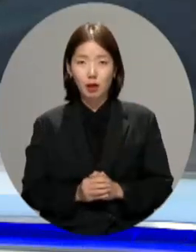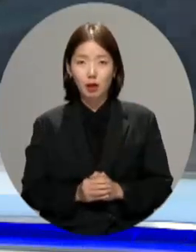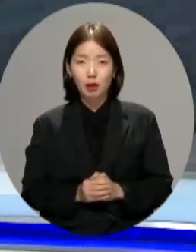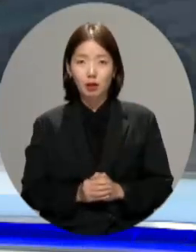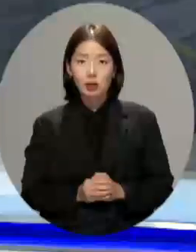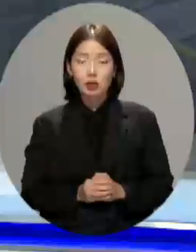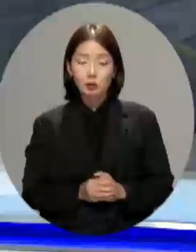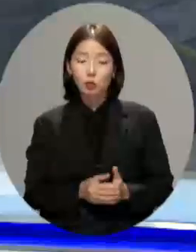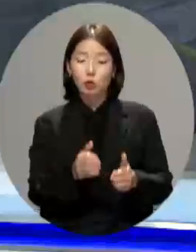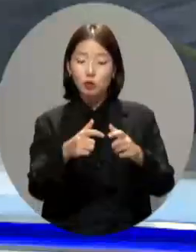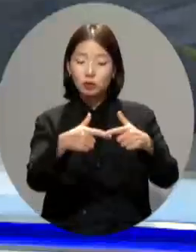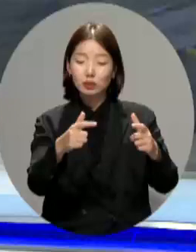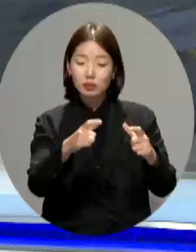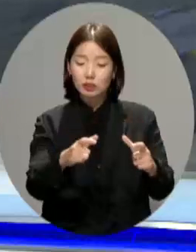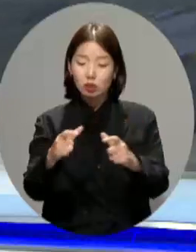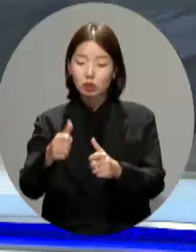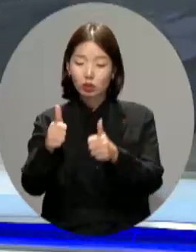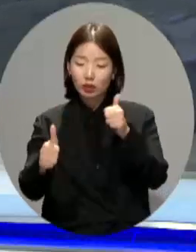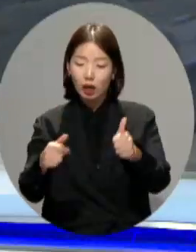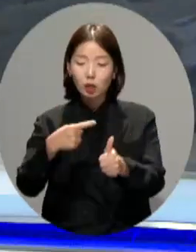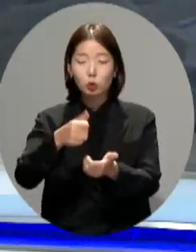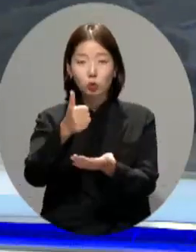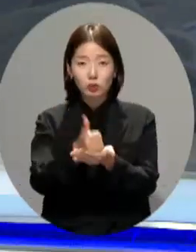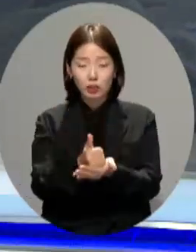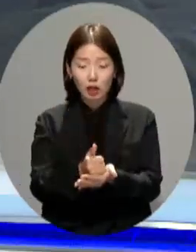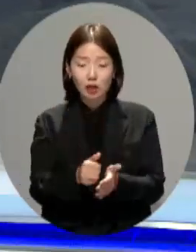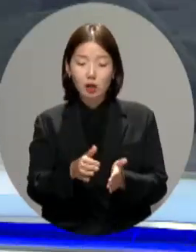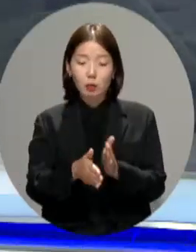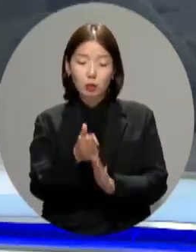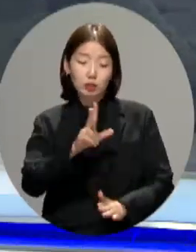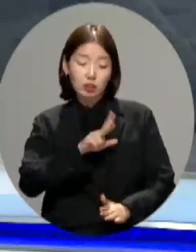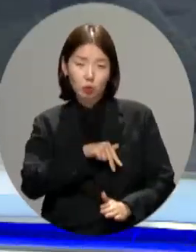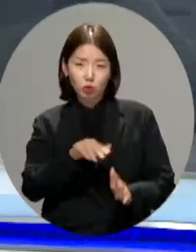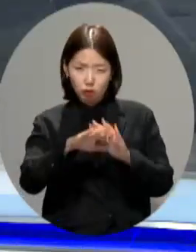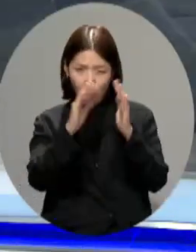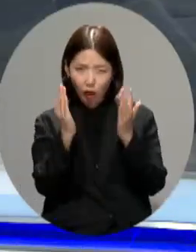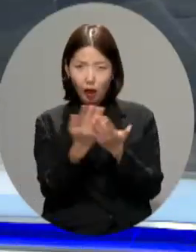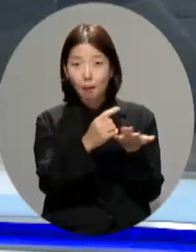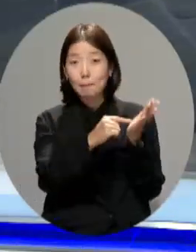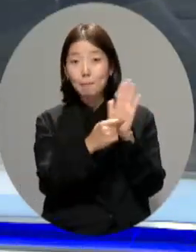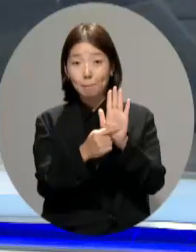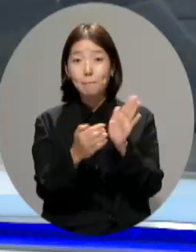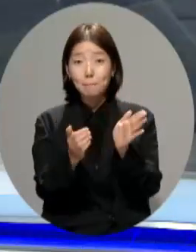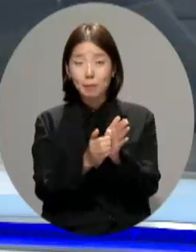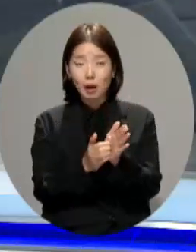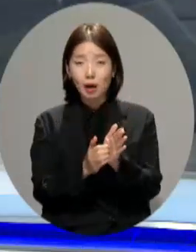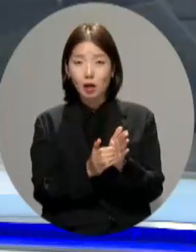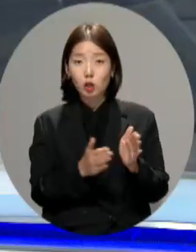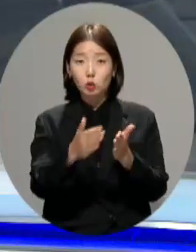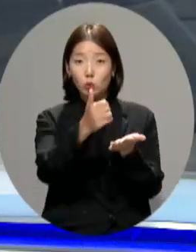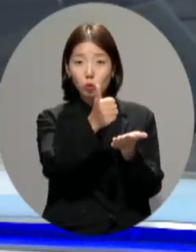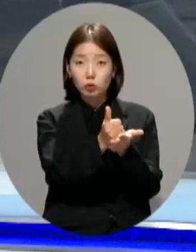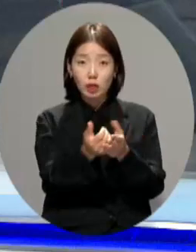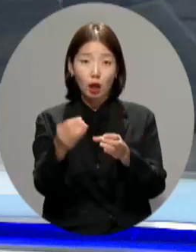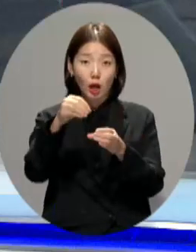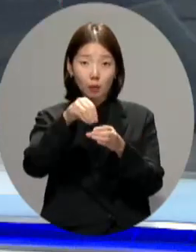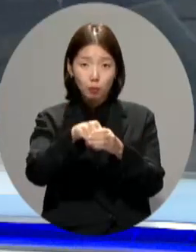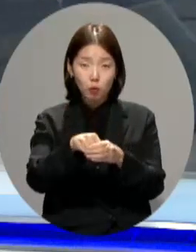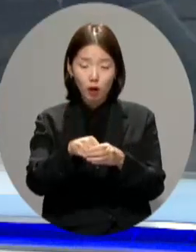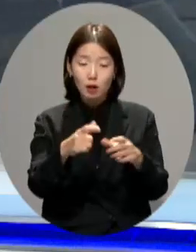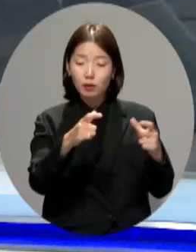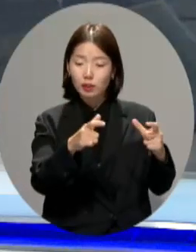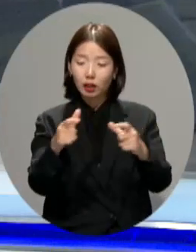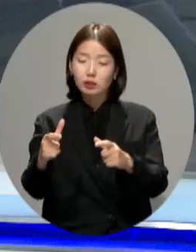도내에서도 초선 단체장들과 교육감 시도의원들의 재산 내역이 공개됐는데요 김관용 도지사를 포함한